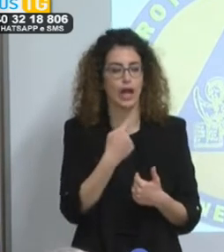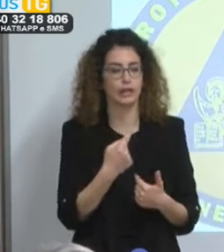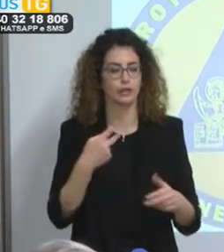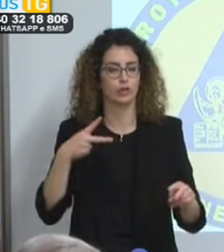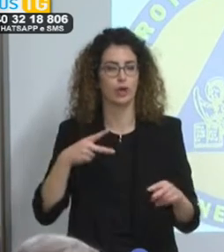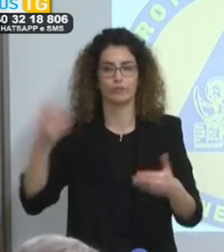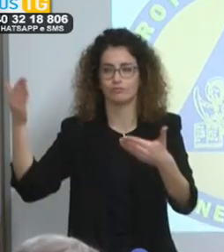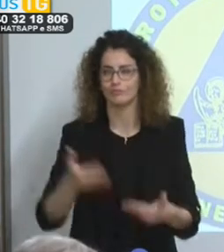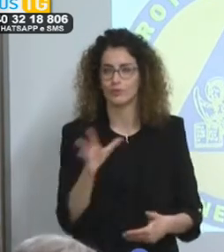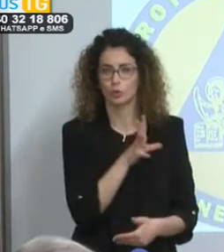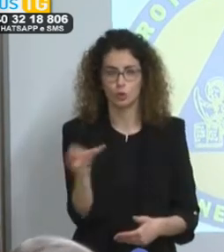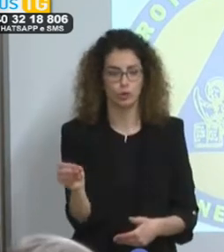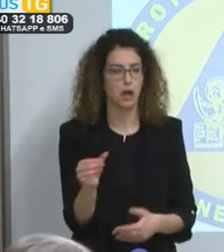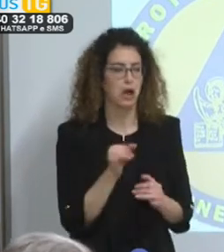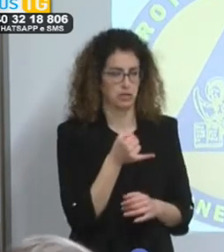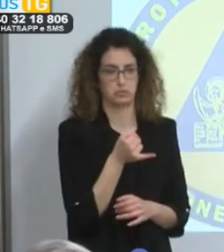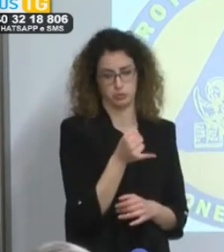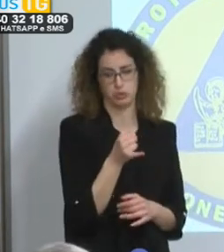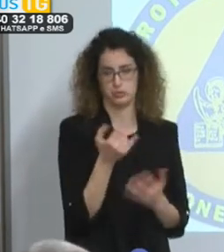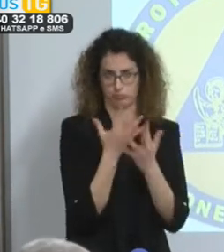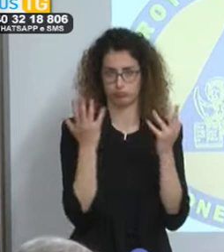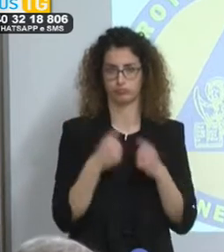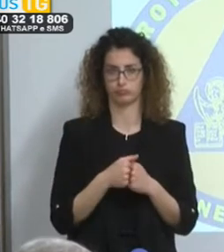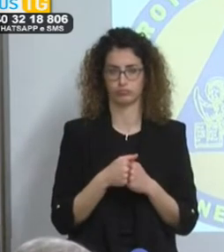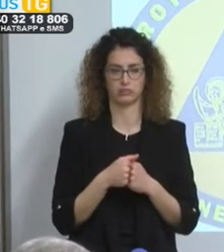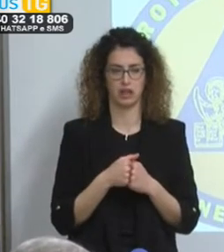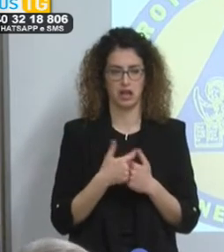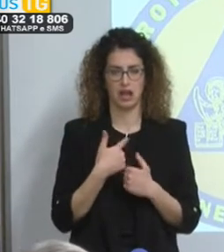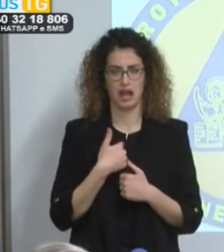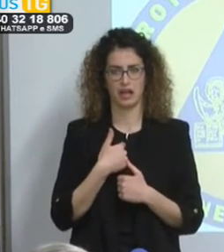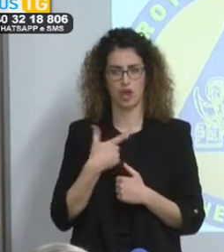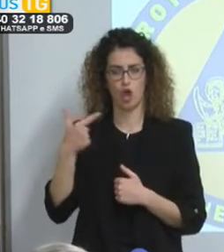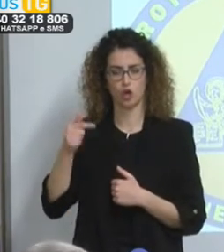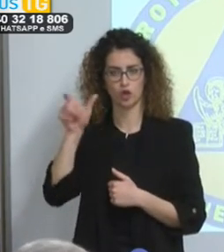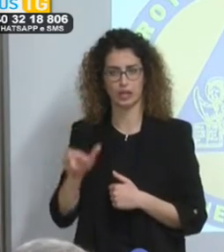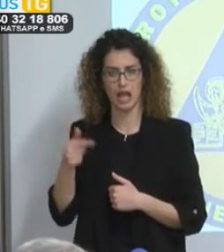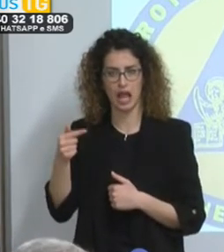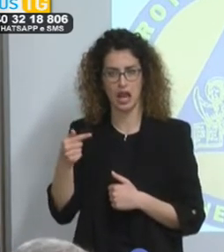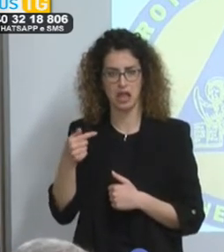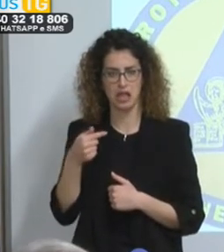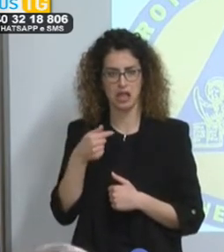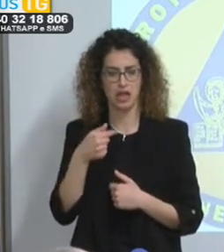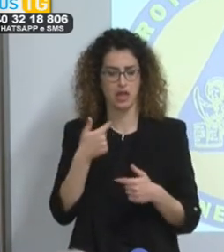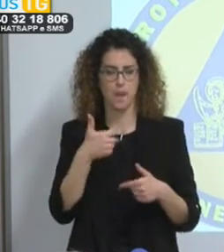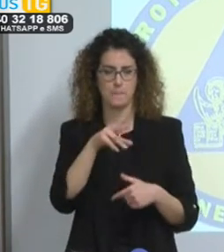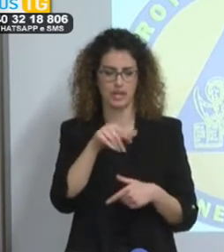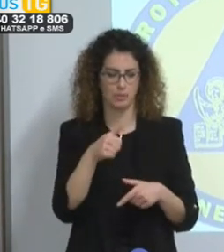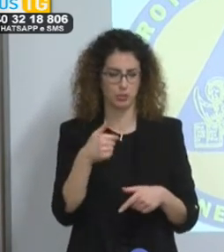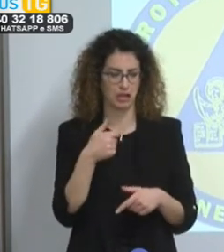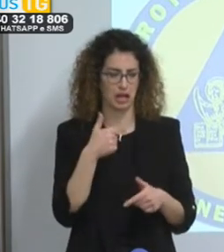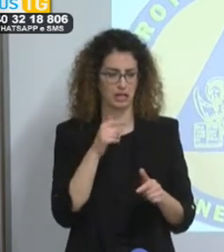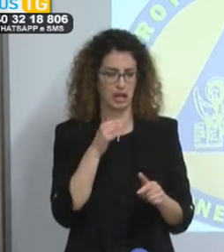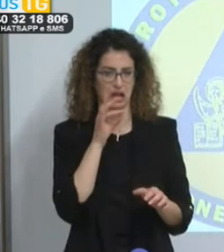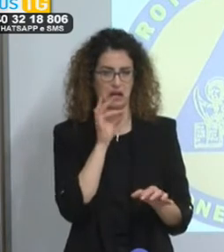No, ah, no, no, nel senso sì, assolutamente. Ma non mi risulta che lui abbia parlato male della Pedemontana. Se non ricordo male, adesso